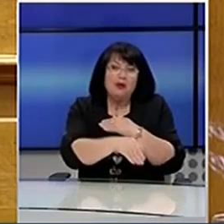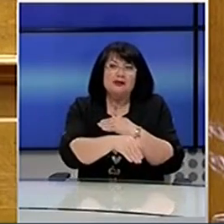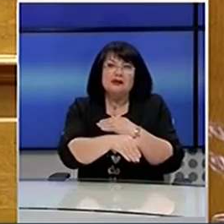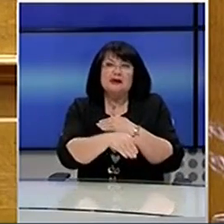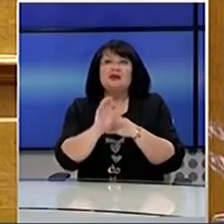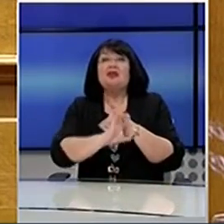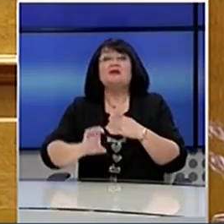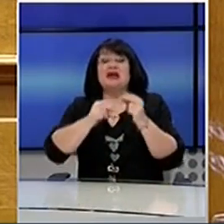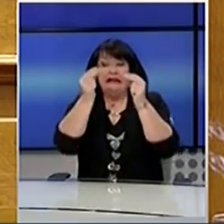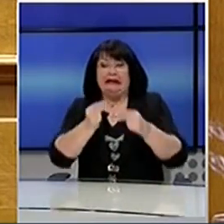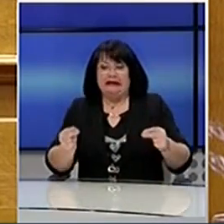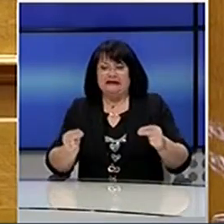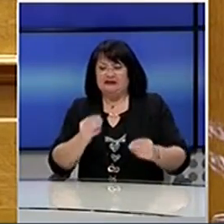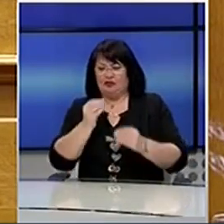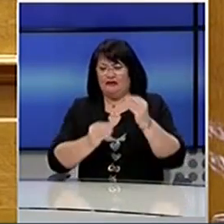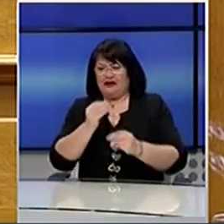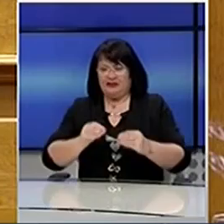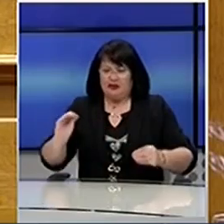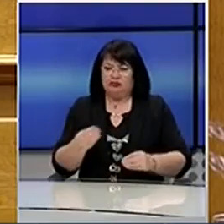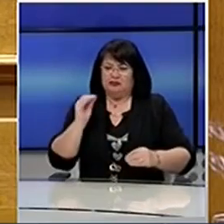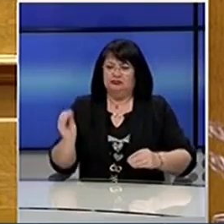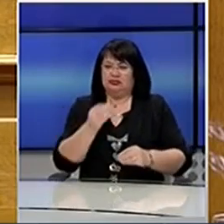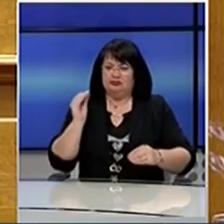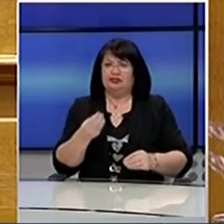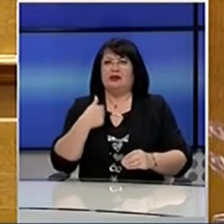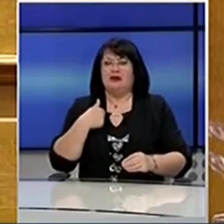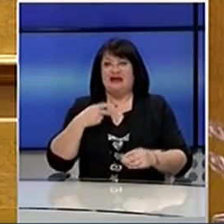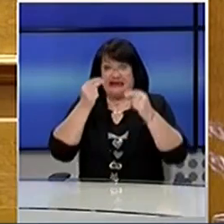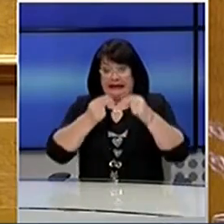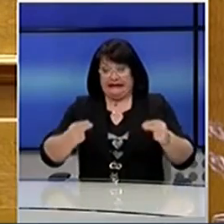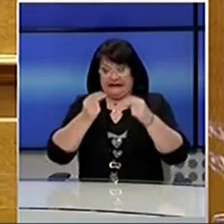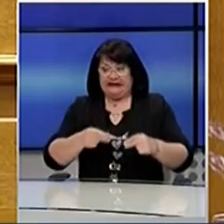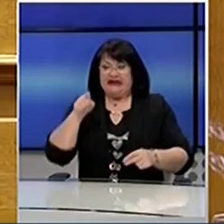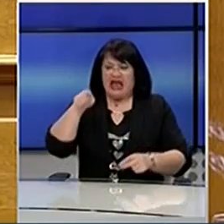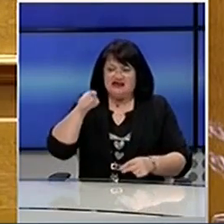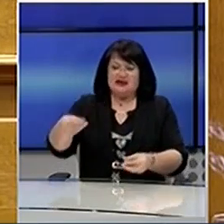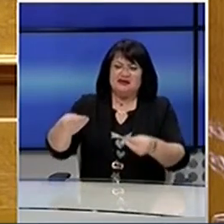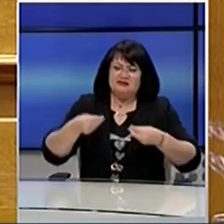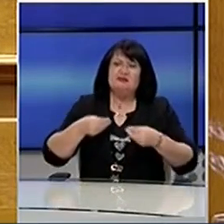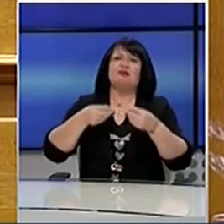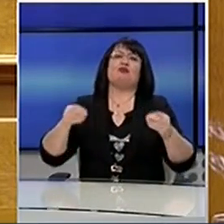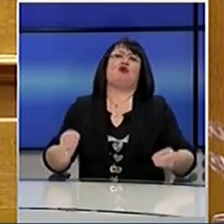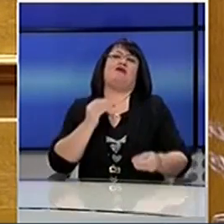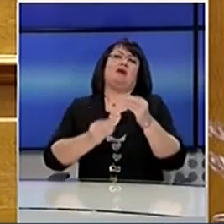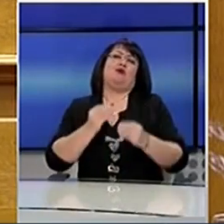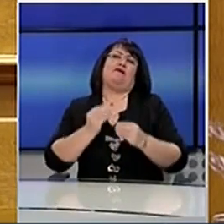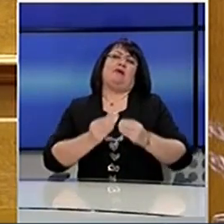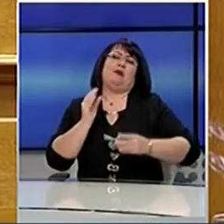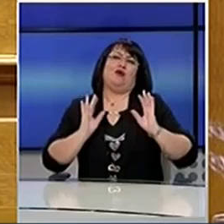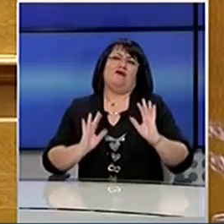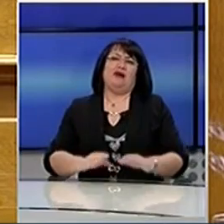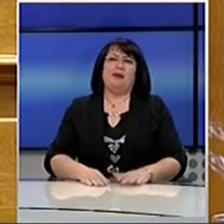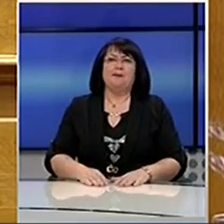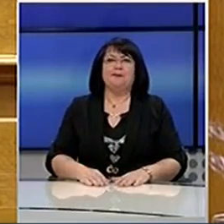προβλήματα, αλλά μόνο προβλήματα στις λύσεις που δίνει η κυβέρνηση. Μιας πολιτικής που από την αρχή